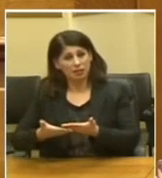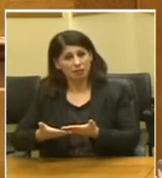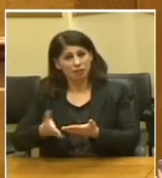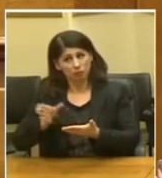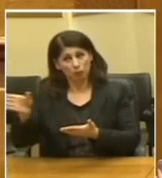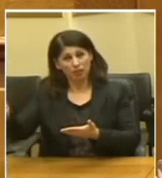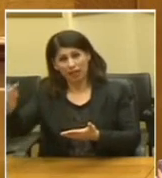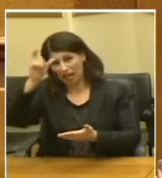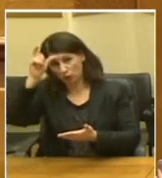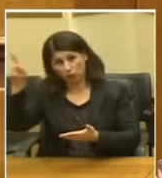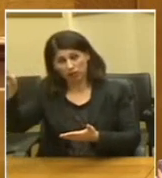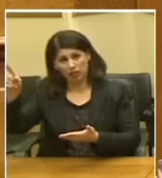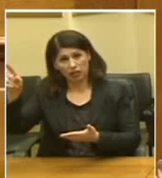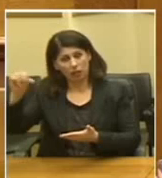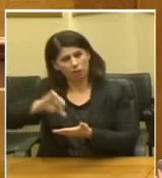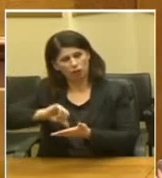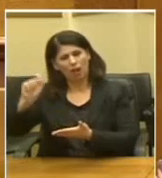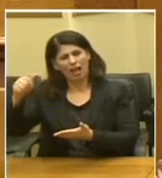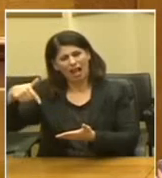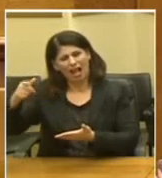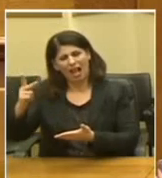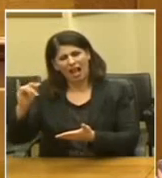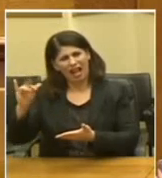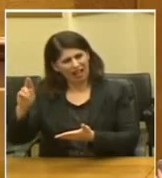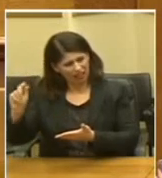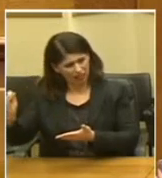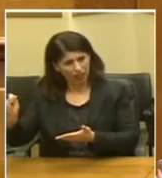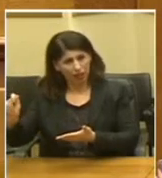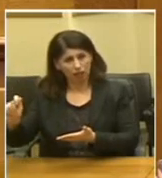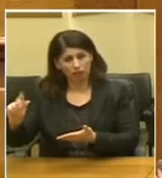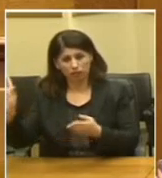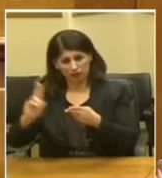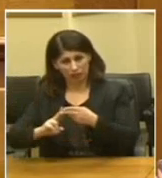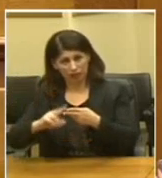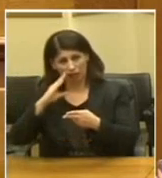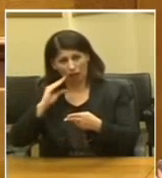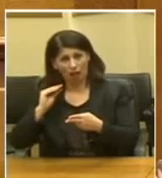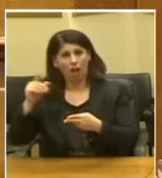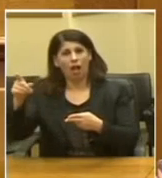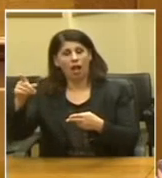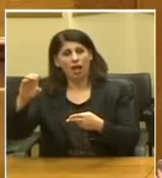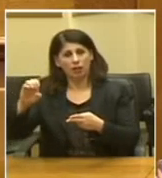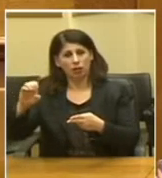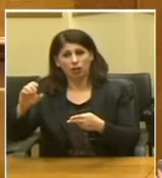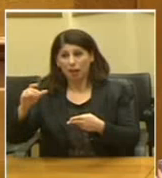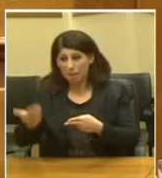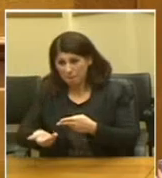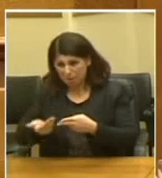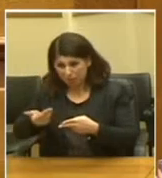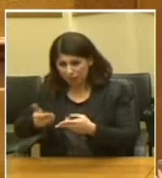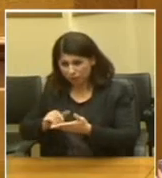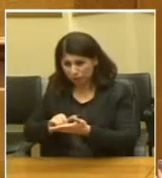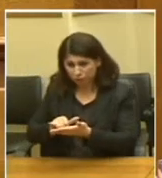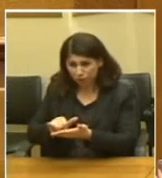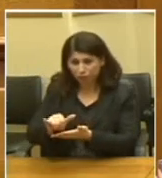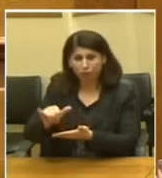Άγκυρα για τη συνάντησή μου με τον Τούρκο πρόεδρο Ερντογάν και σπεύσατε πριν καν απογειωθεί το αεροσκάφος